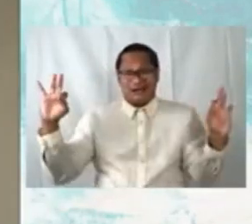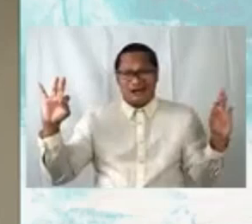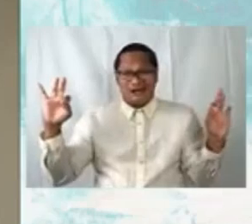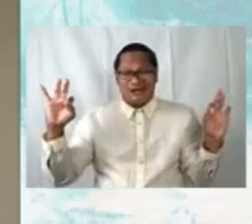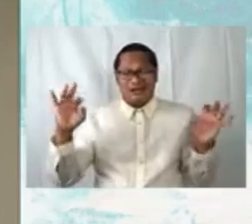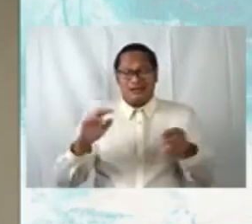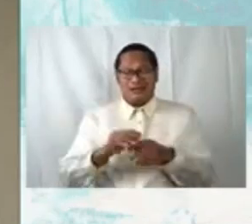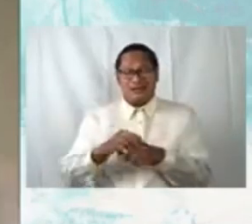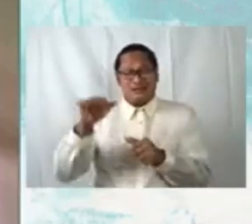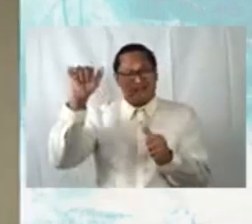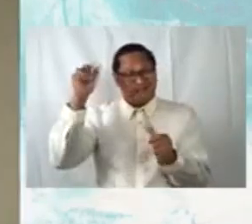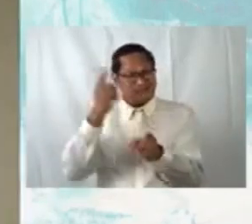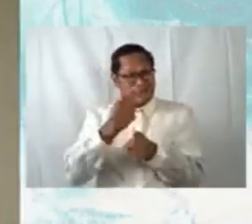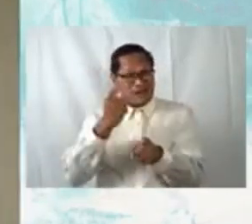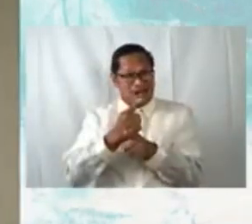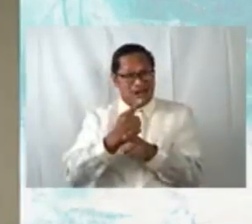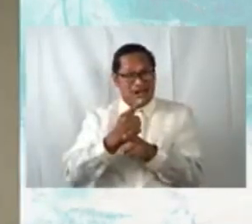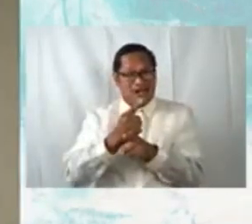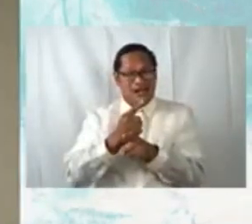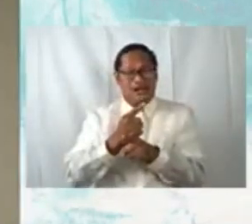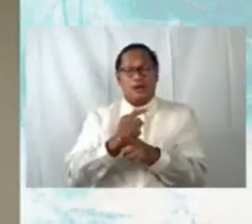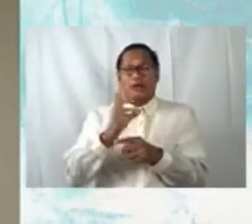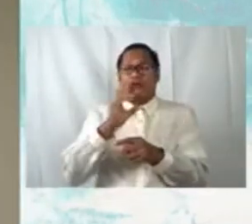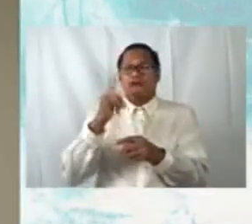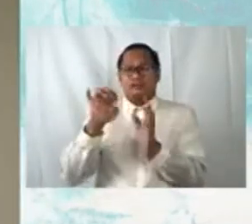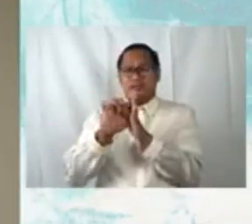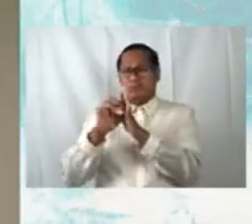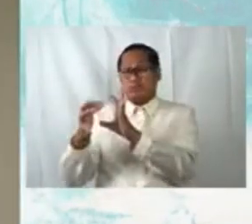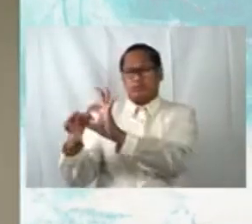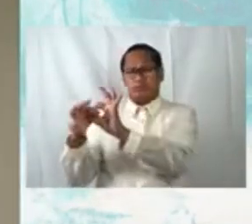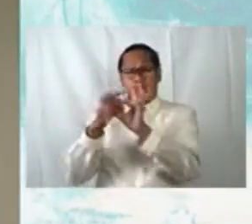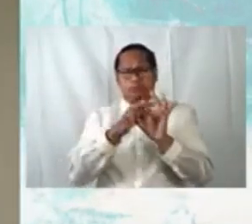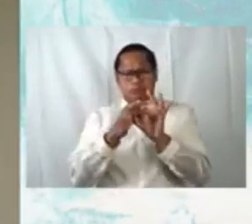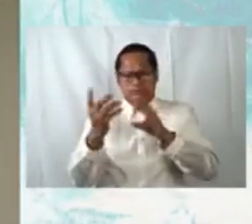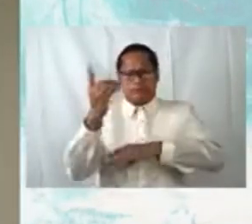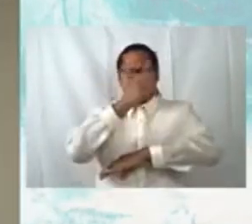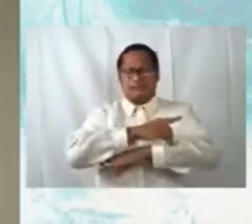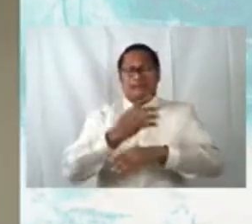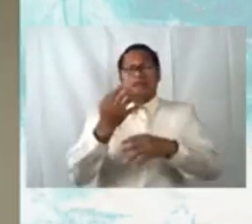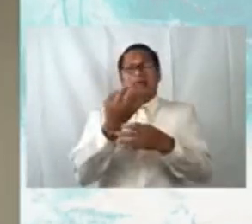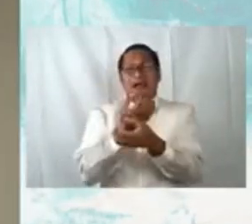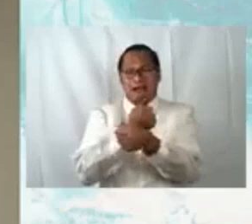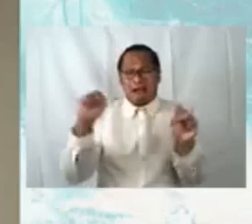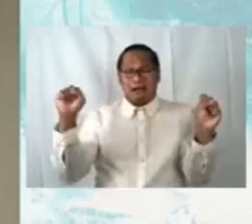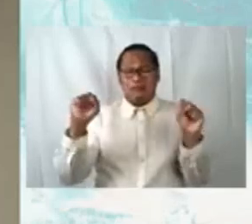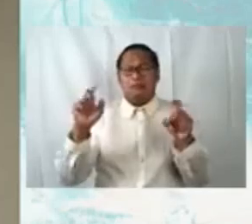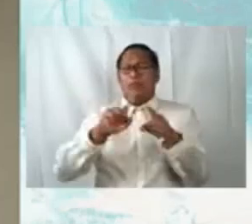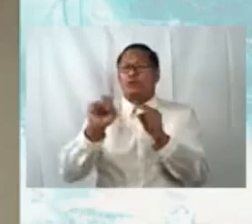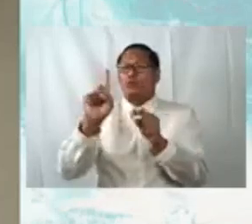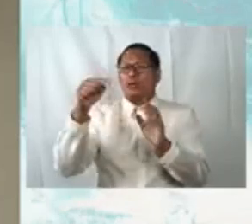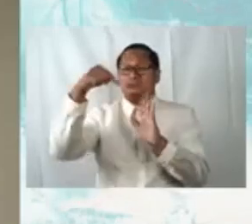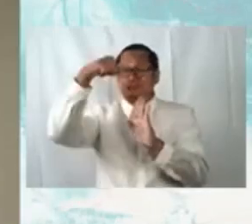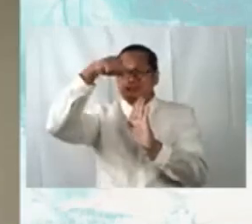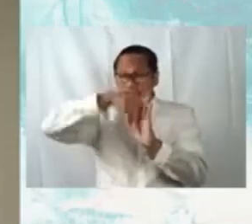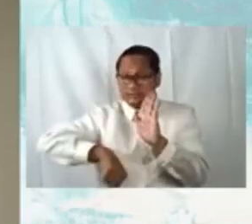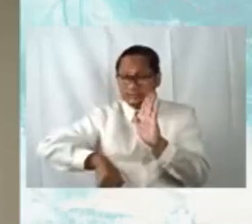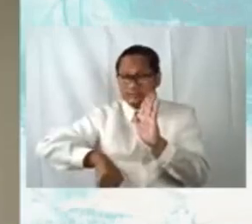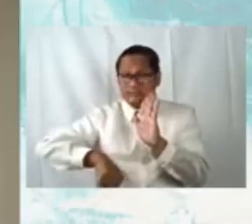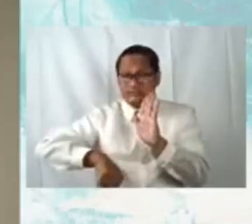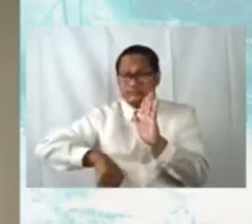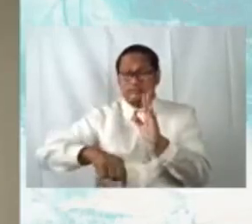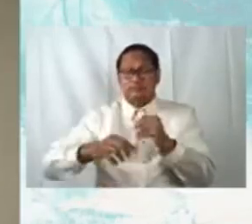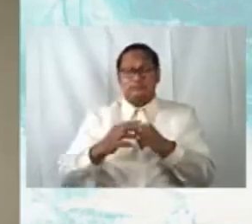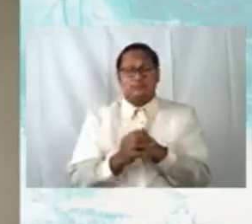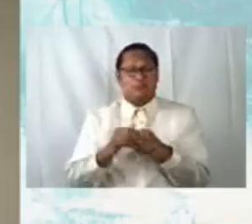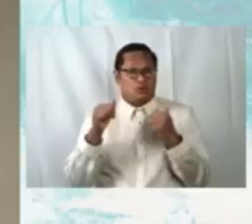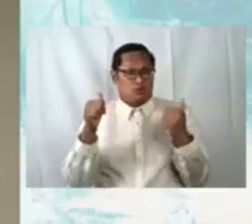Diba? Parang mas nakaka-relate yata tayo sa araw ng kalayaan. Pero ano ba yung mas malalim dyan? Okay, mga